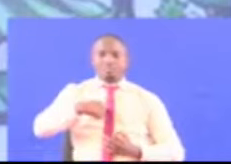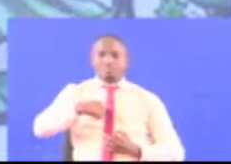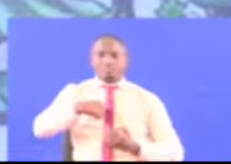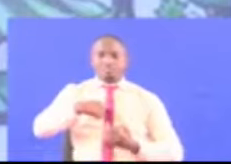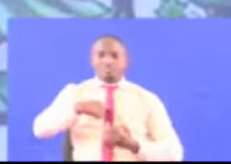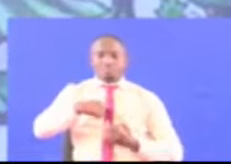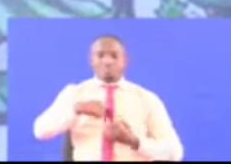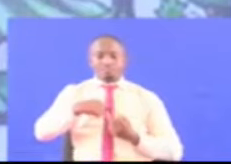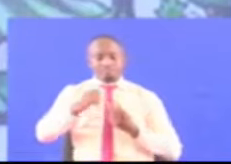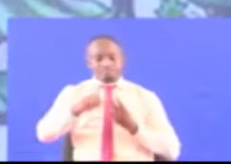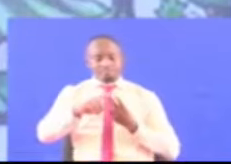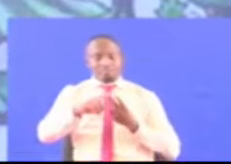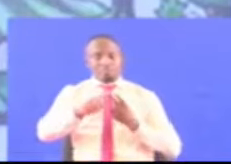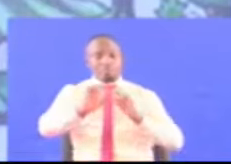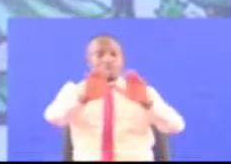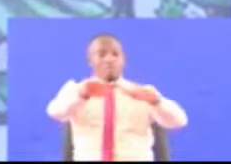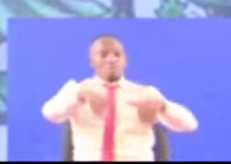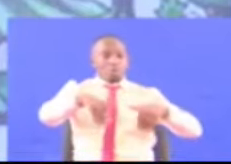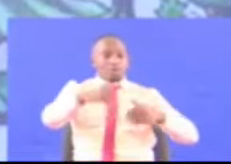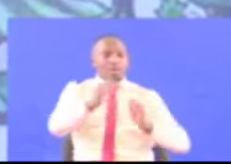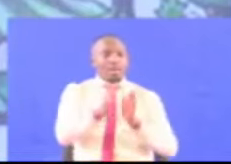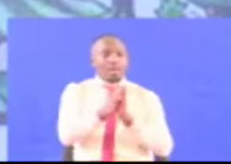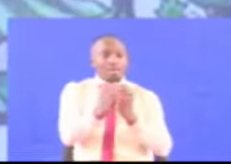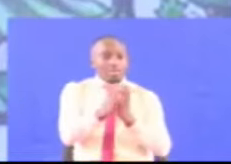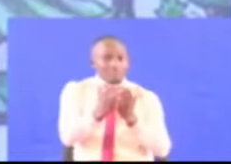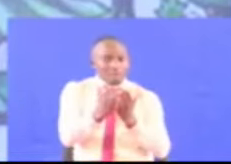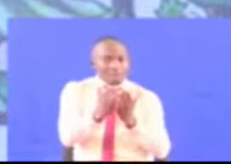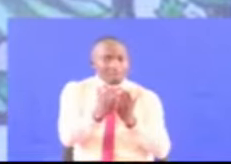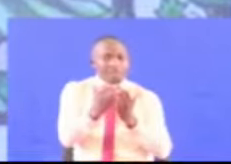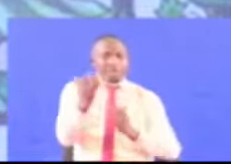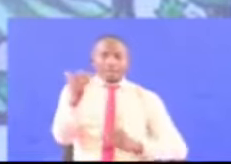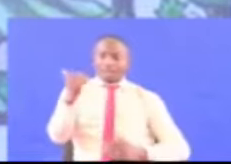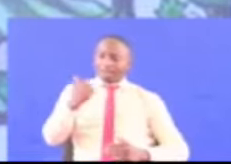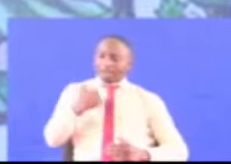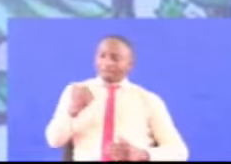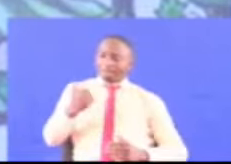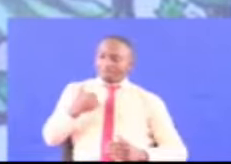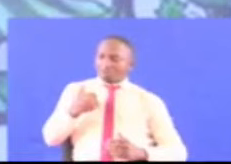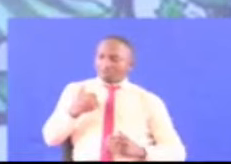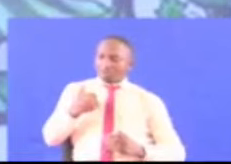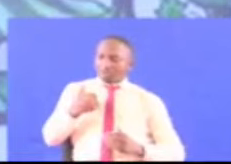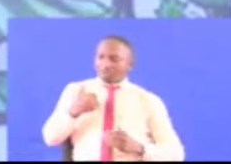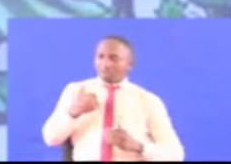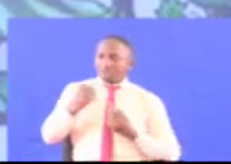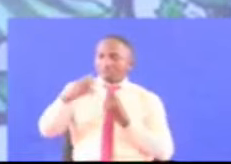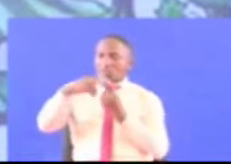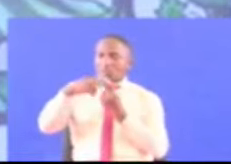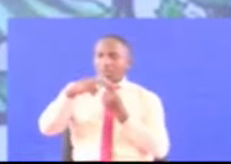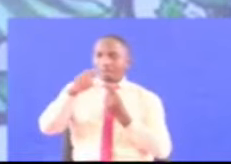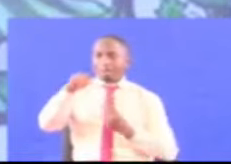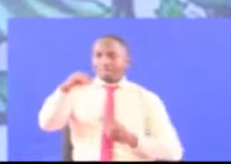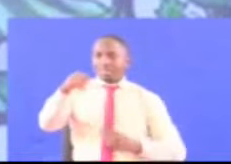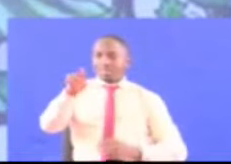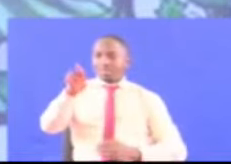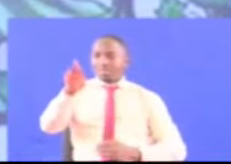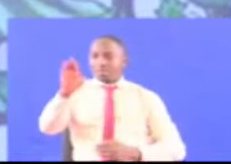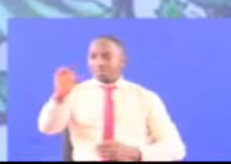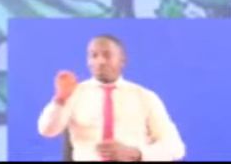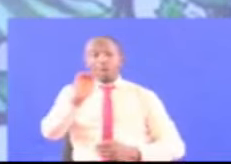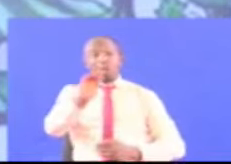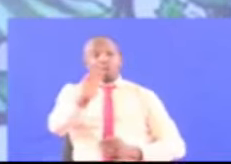Ndio aliyeniteua kwenye bunge la katiba, lakini kwa kuambiwa habari zangu na Dr. Asharoz. Leo ndio